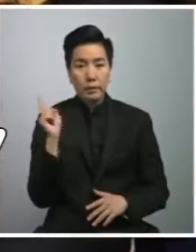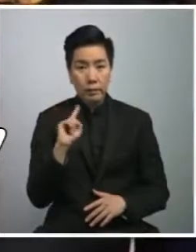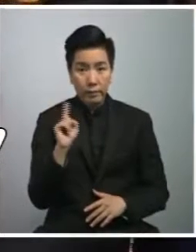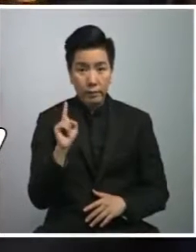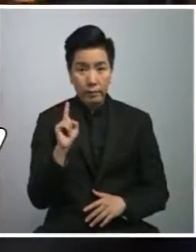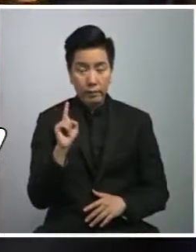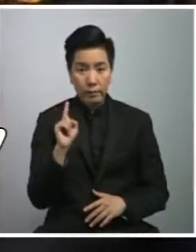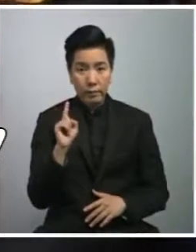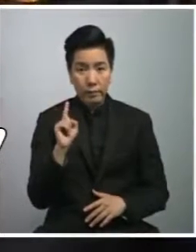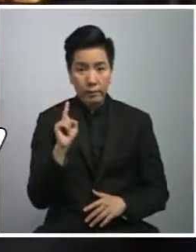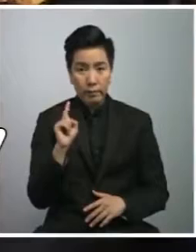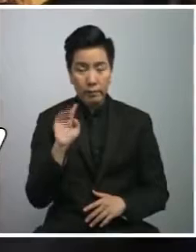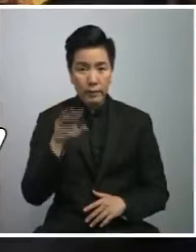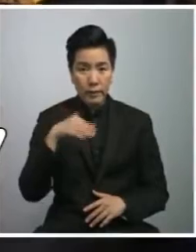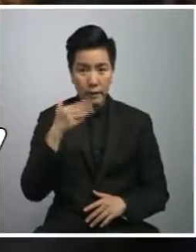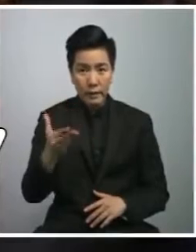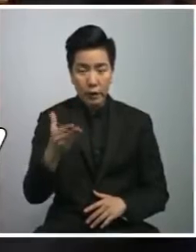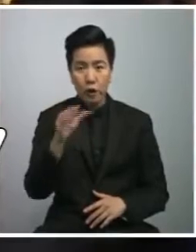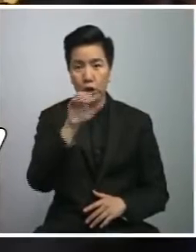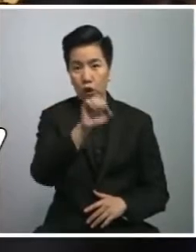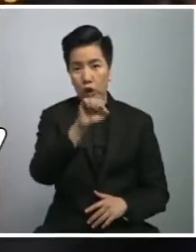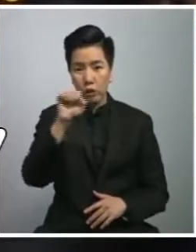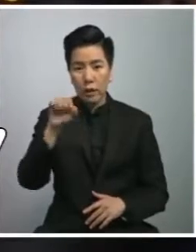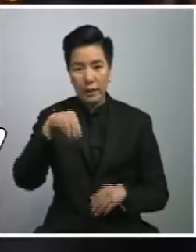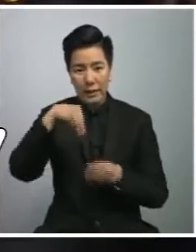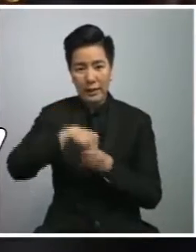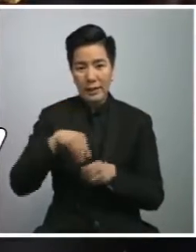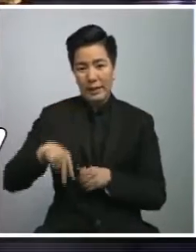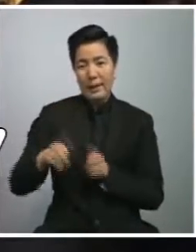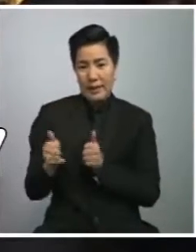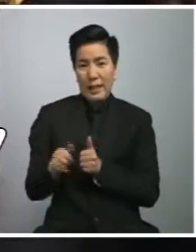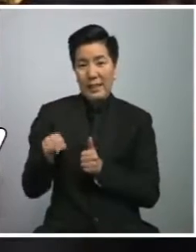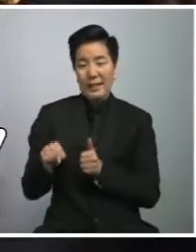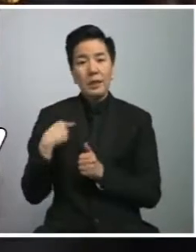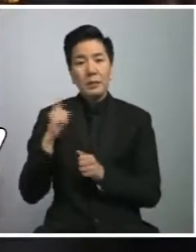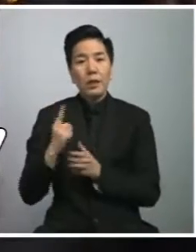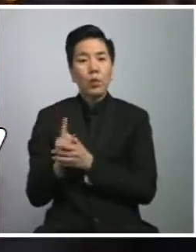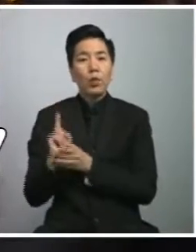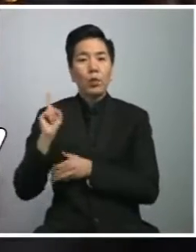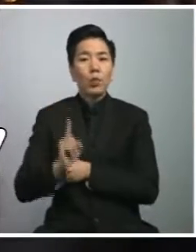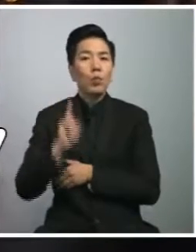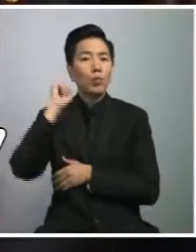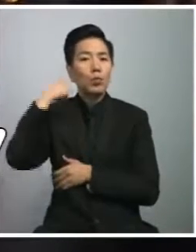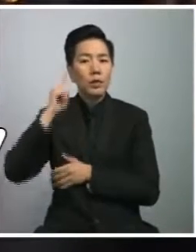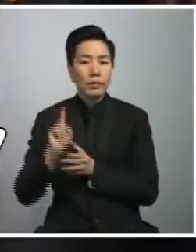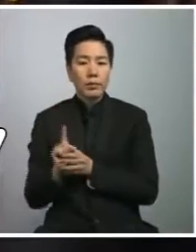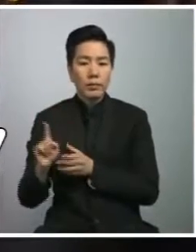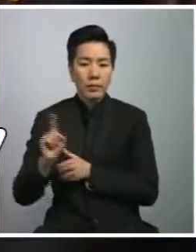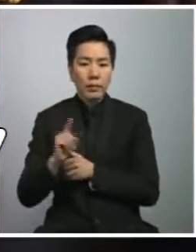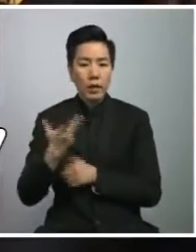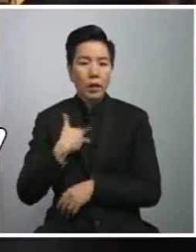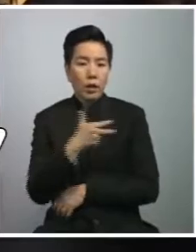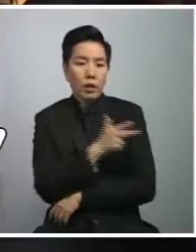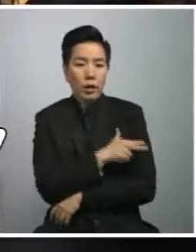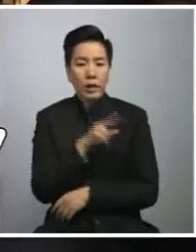ที่ท่านสสที่ลำพาเนิร์ดวัดที่อยู่ข้างผมเนี่ยในฐานะตัวแทนของผู้หญิงและท่านดร.